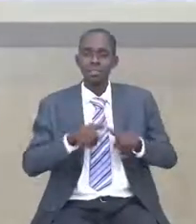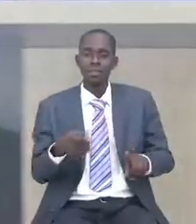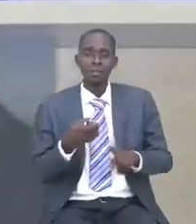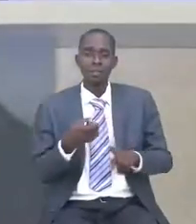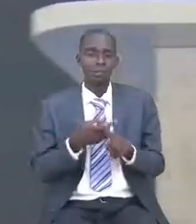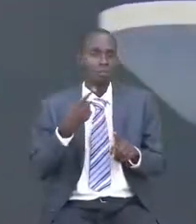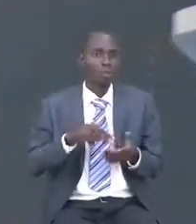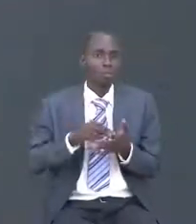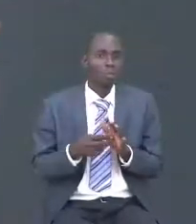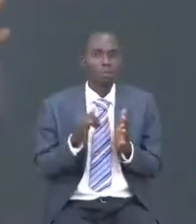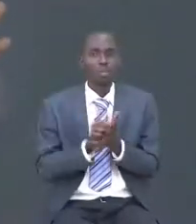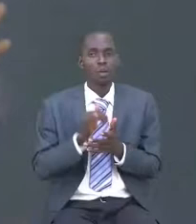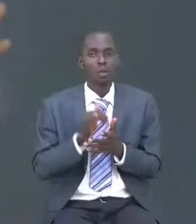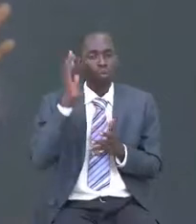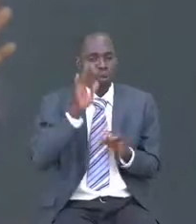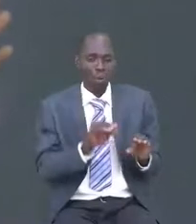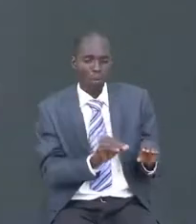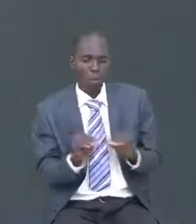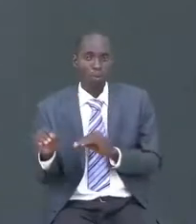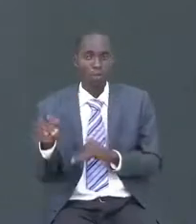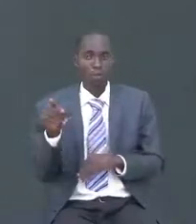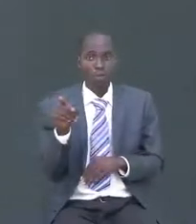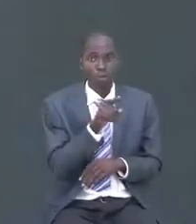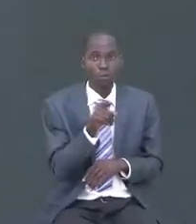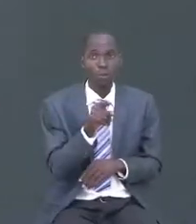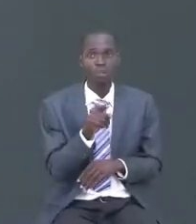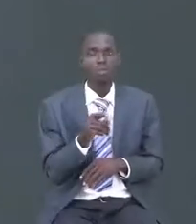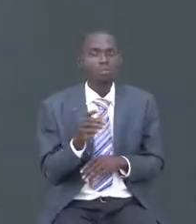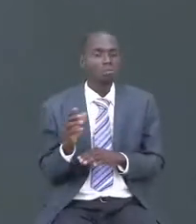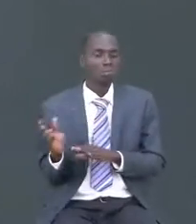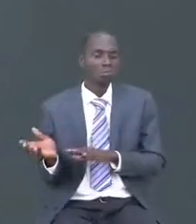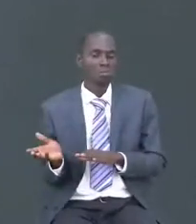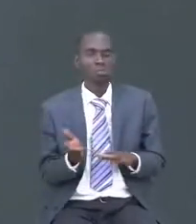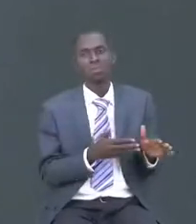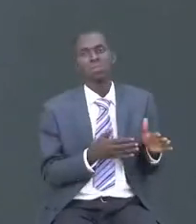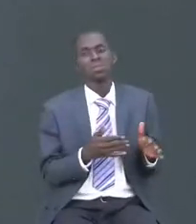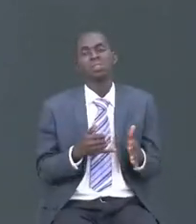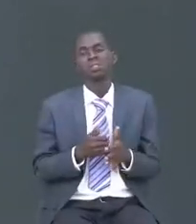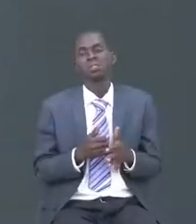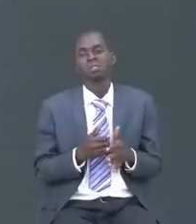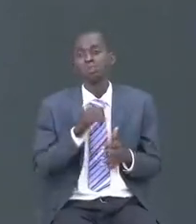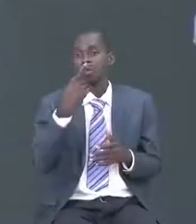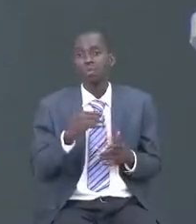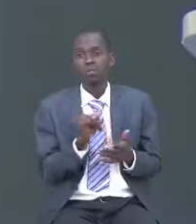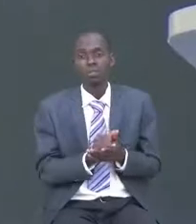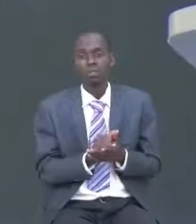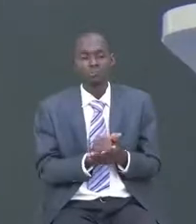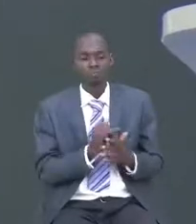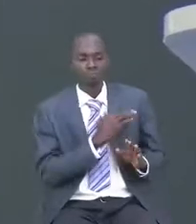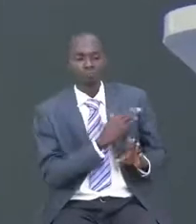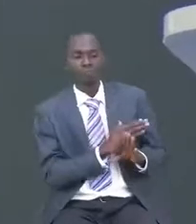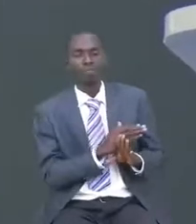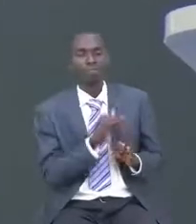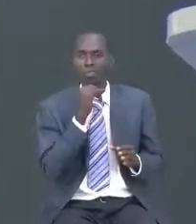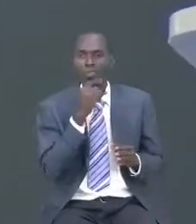qui doit le motiver, il néglige. C'est non seulement cela, il se restreint. Non